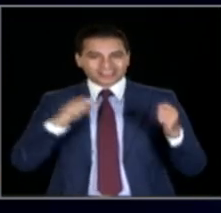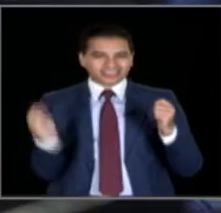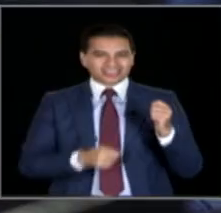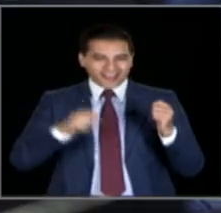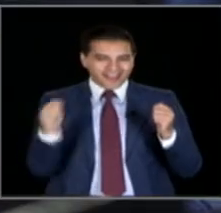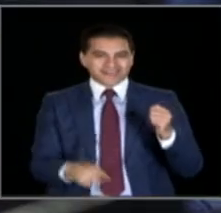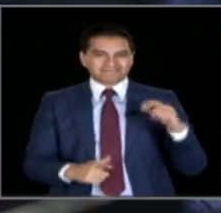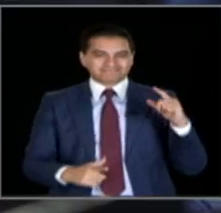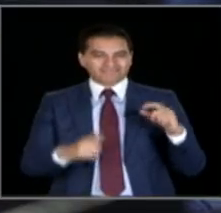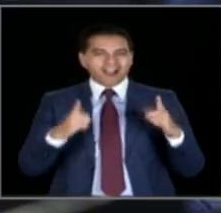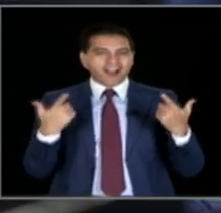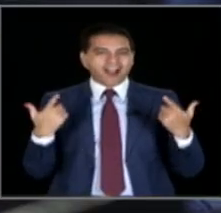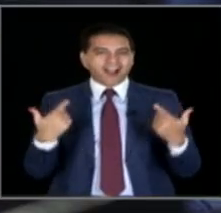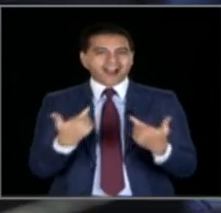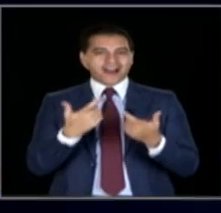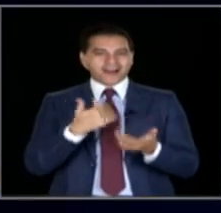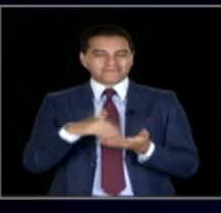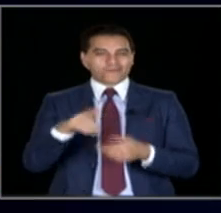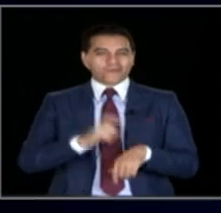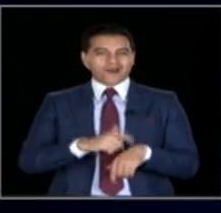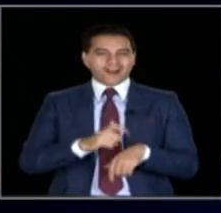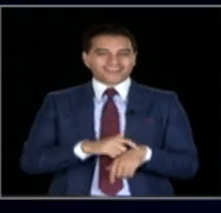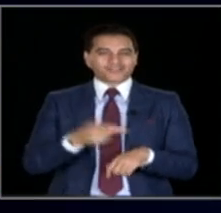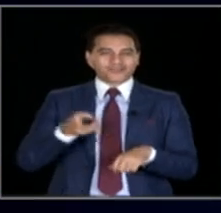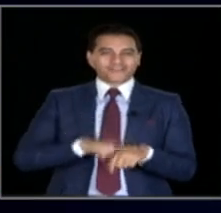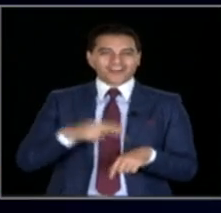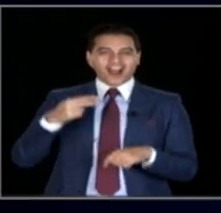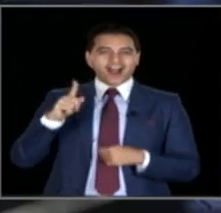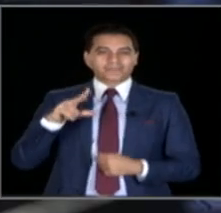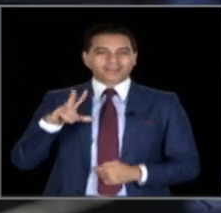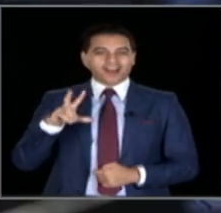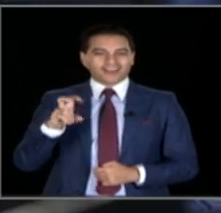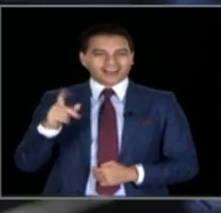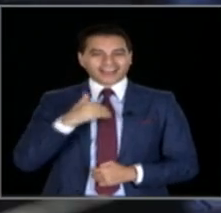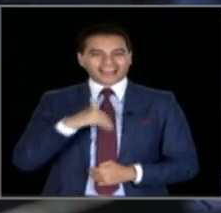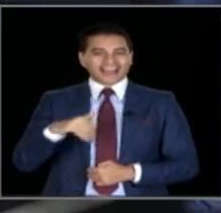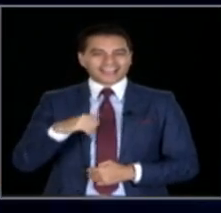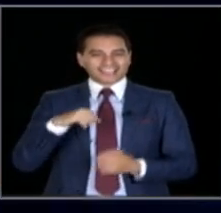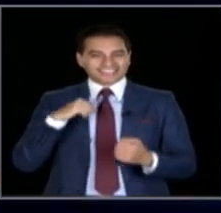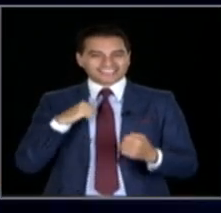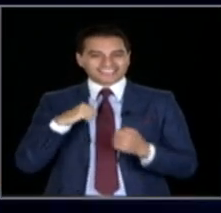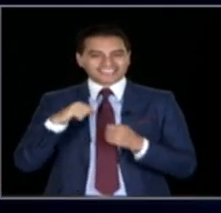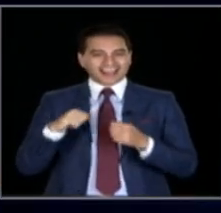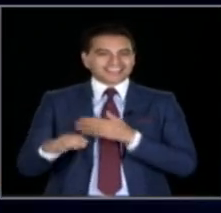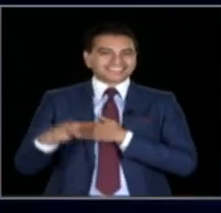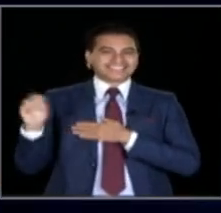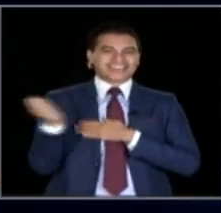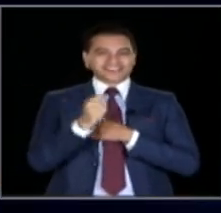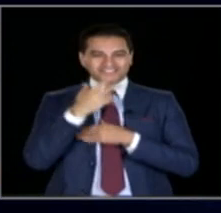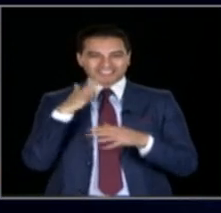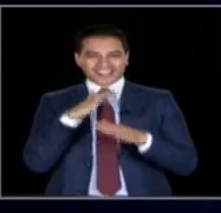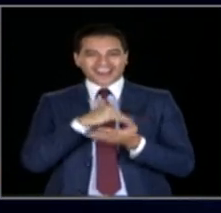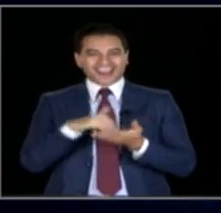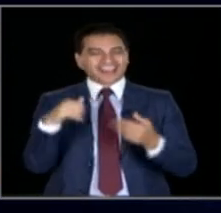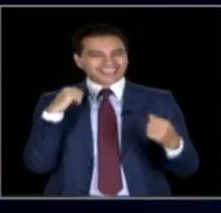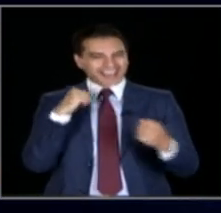الحرب. انا مقلق من دلوقتي. لا وعبد الله جاي يتخانق. لا يعني عبد الله جاي ماسك السيف ايه عبد الله في ايه عبد